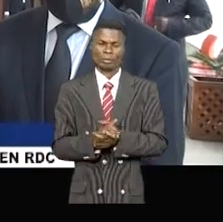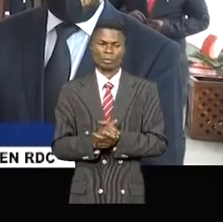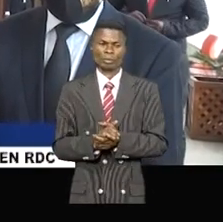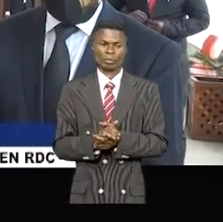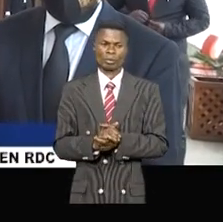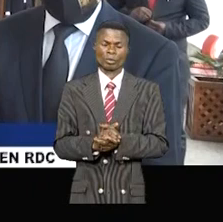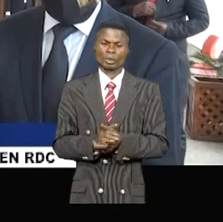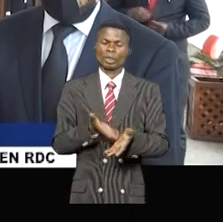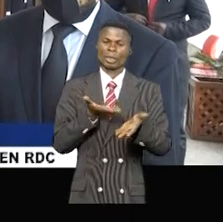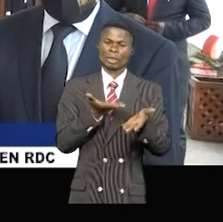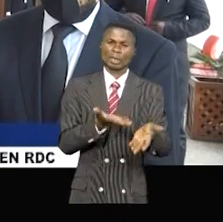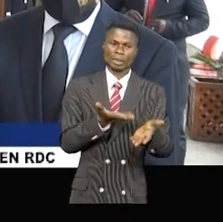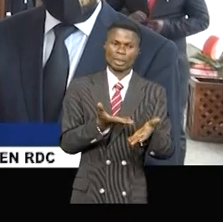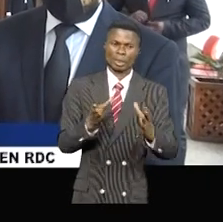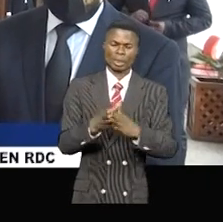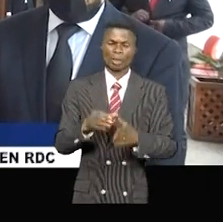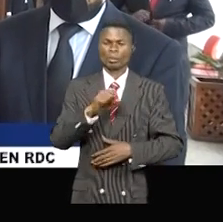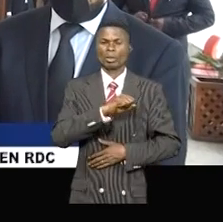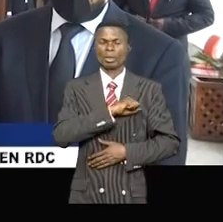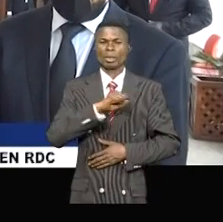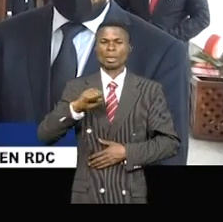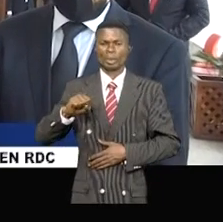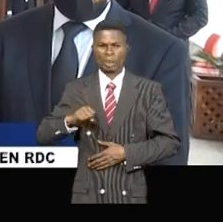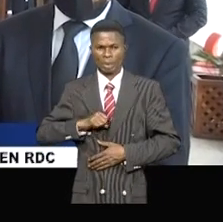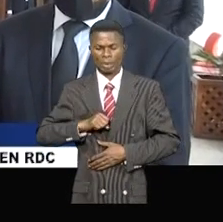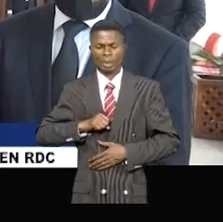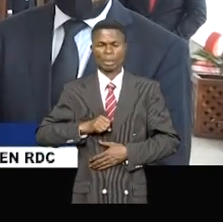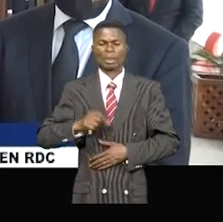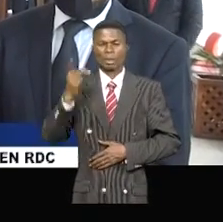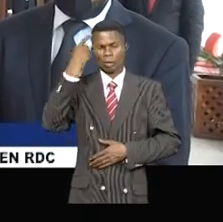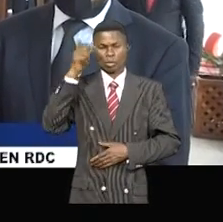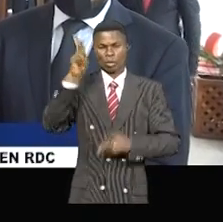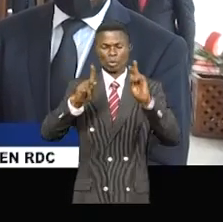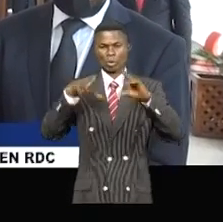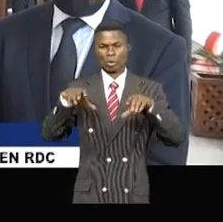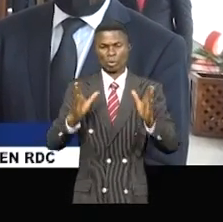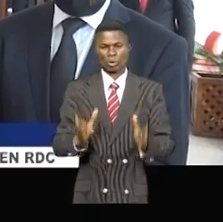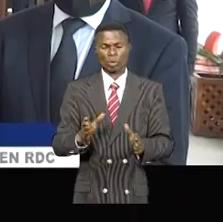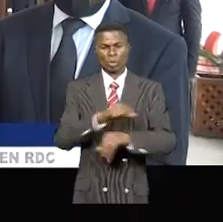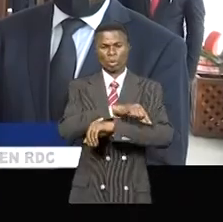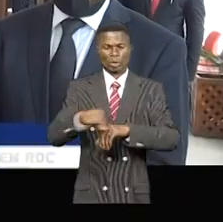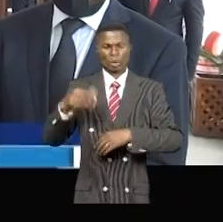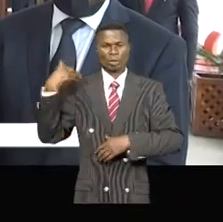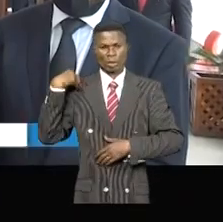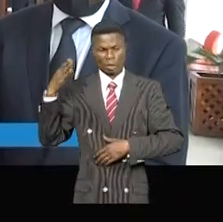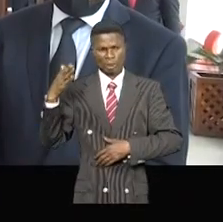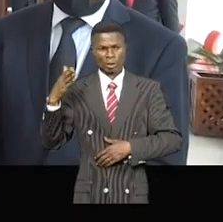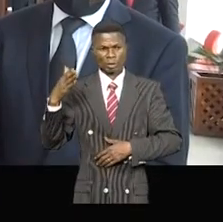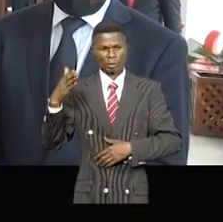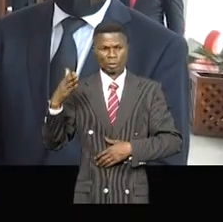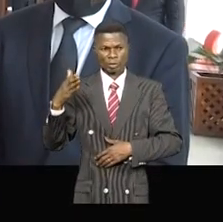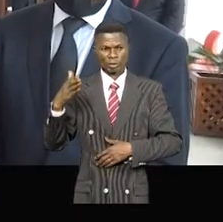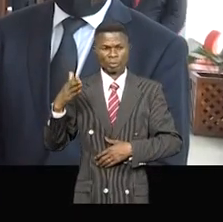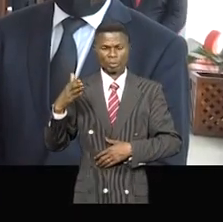et aussi au Parlement congolais pour que les institutions font leur rôle dans le